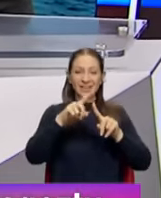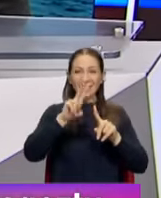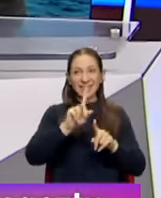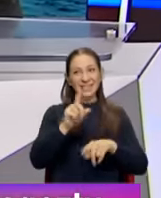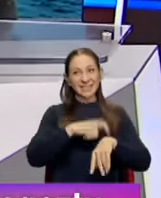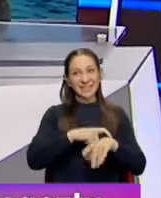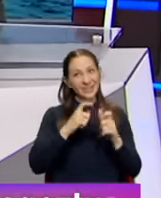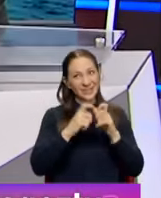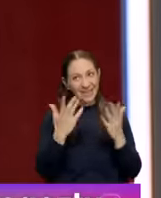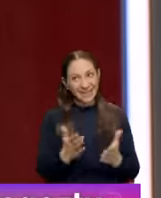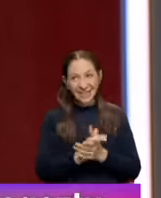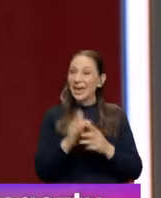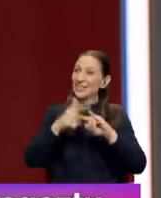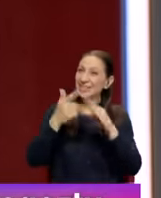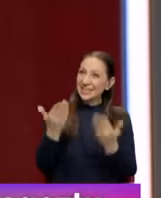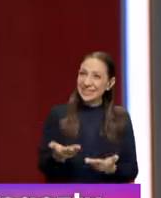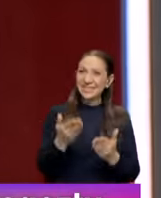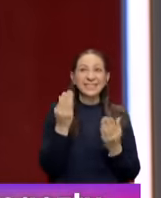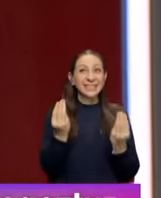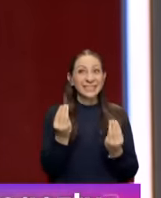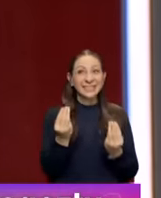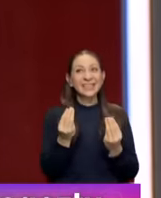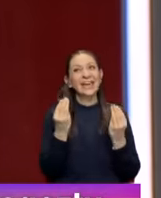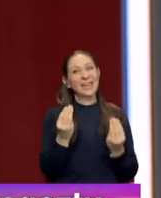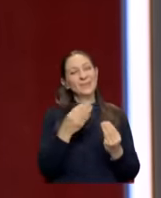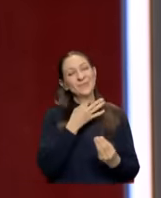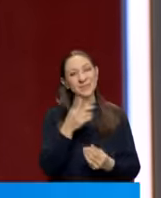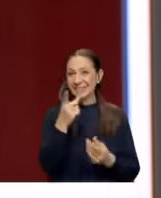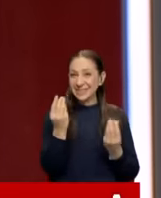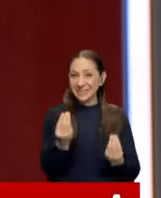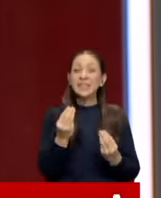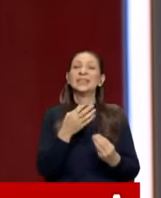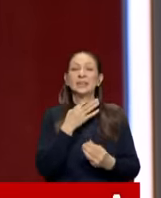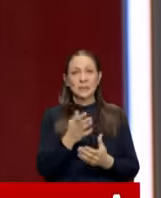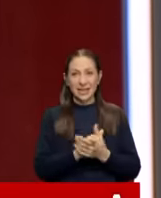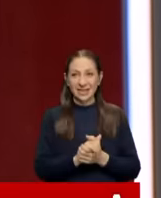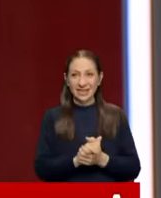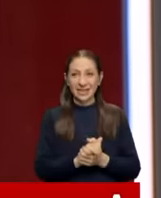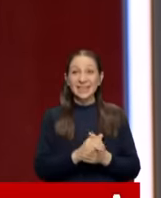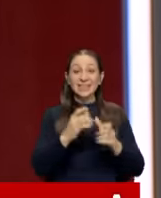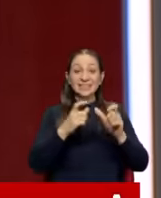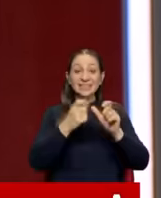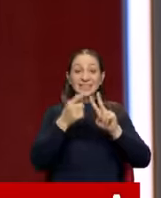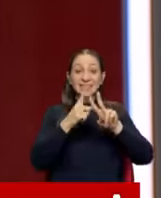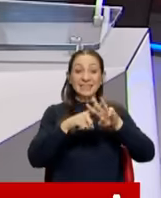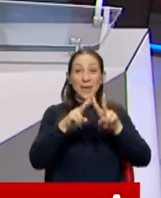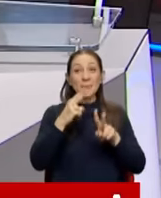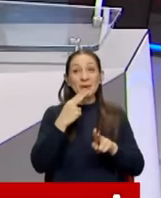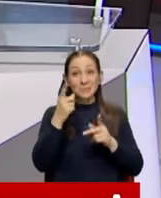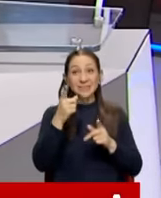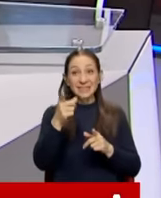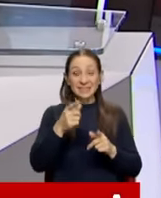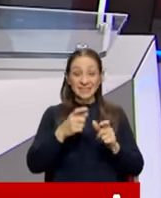çalar saatte Günaydın Günaydın Hoş geldiniz nasılsınız Bu gayet iyiyim Siz nasılsınız Sağ olun teşekkürler e Sinem dedetaş Belki siz